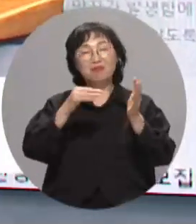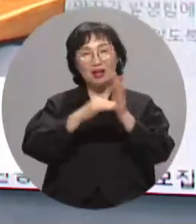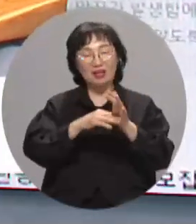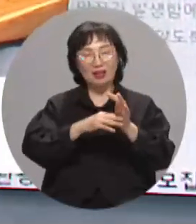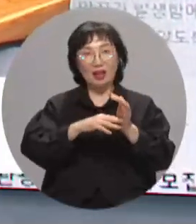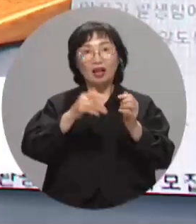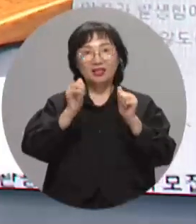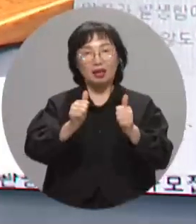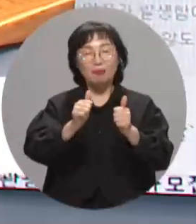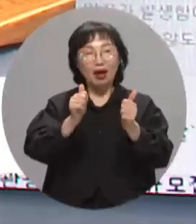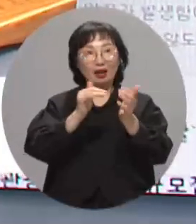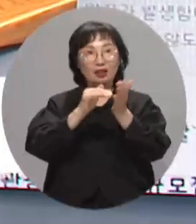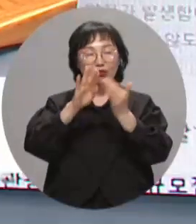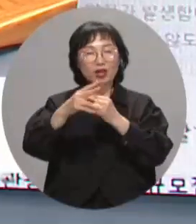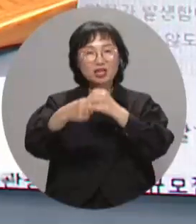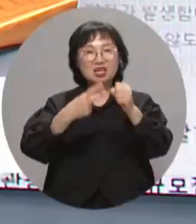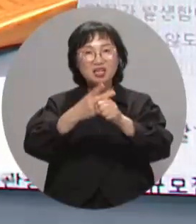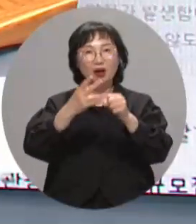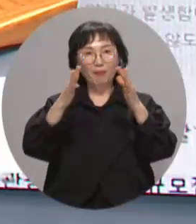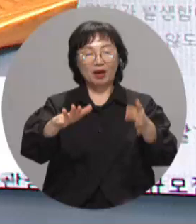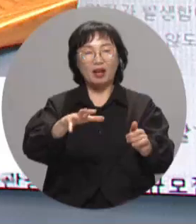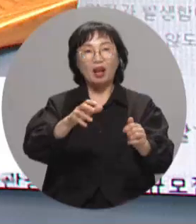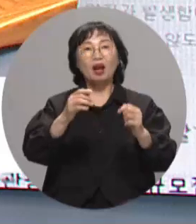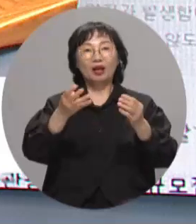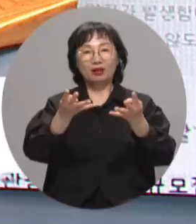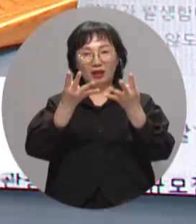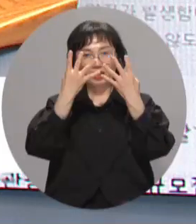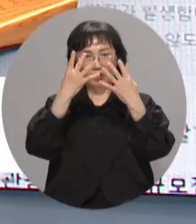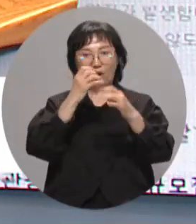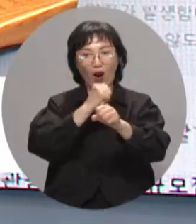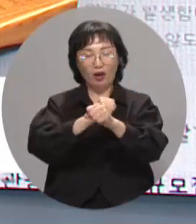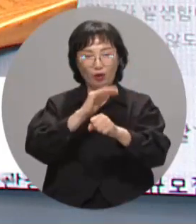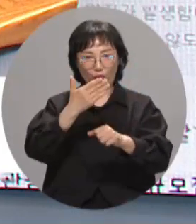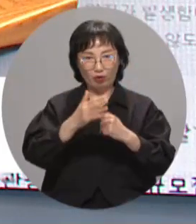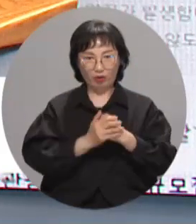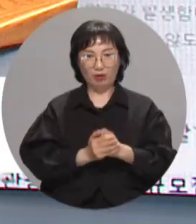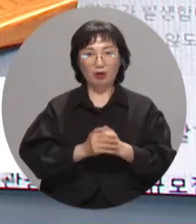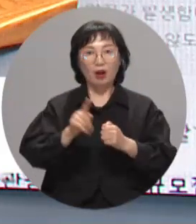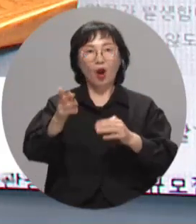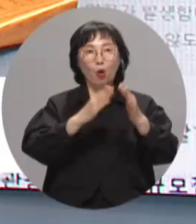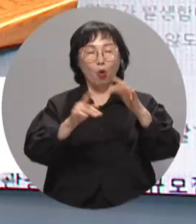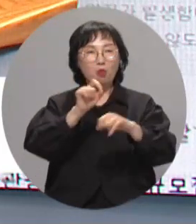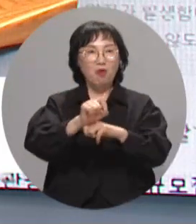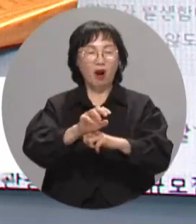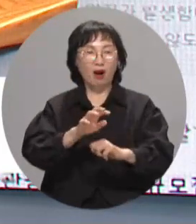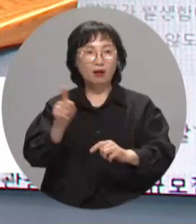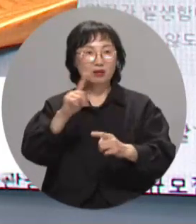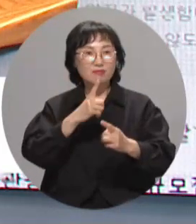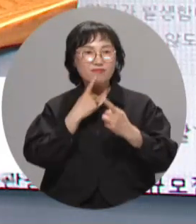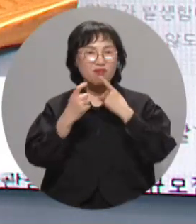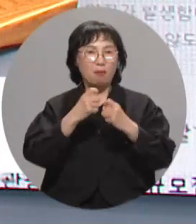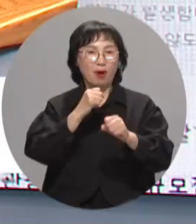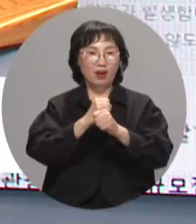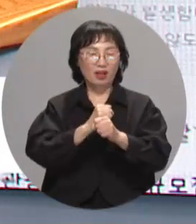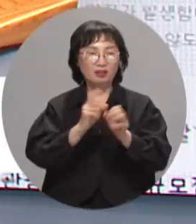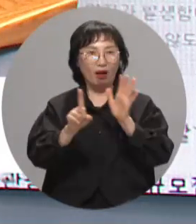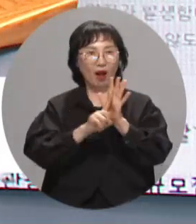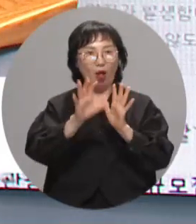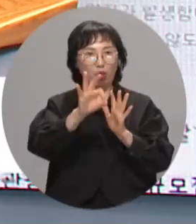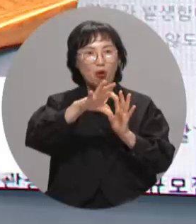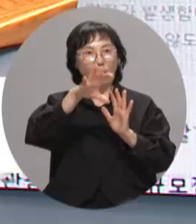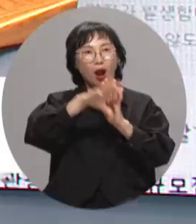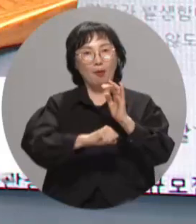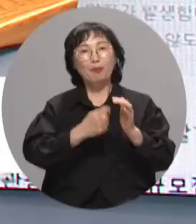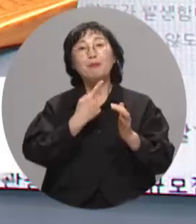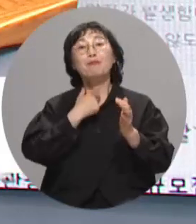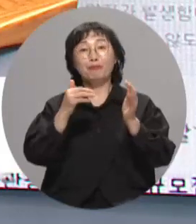선고받고 구속됐습니다 군정에 대해 비판기사를 쓰겠다고 공무원을 압박해 홍보비를 뜯어낸 건데요이